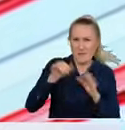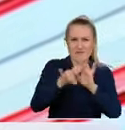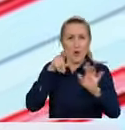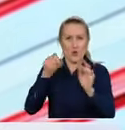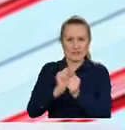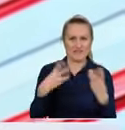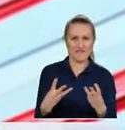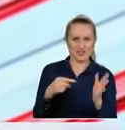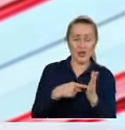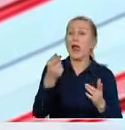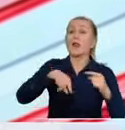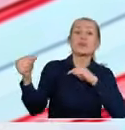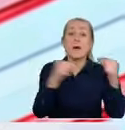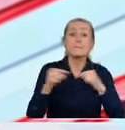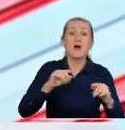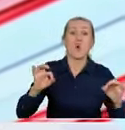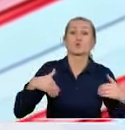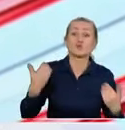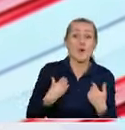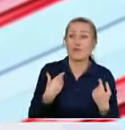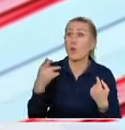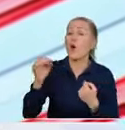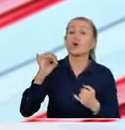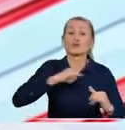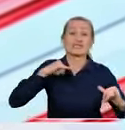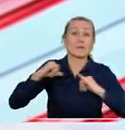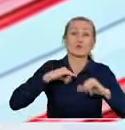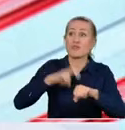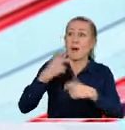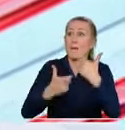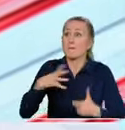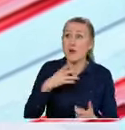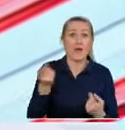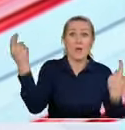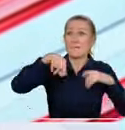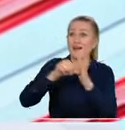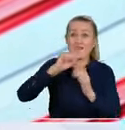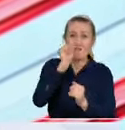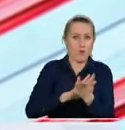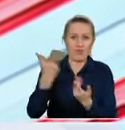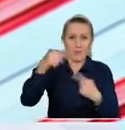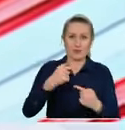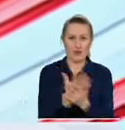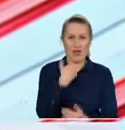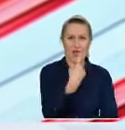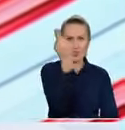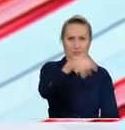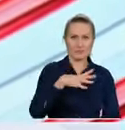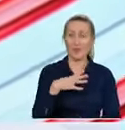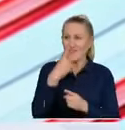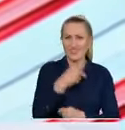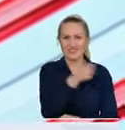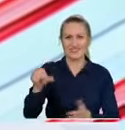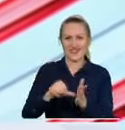zdrowiu organizowaną przez samorząd lekarski nikt nie przyszedł z kandydatów, byłem tylko ja. To pokazuje, gdzie mają inni kandydaci ten